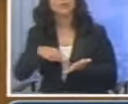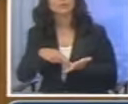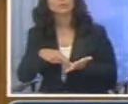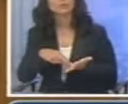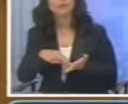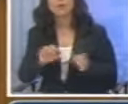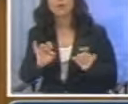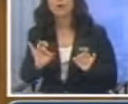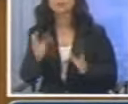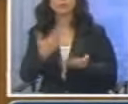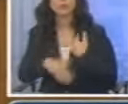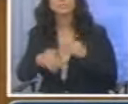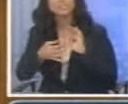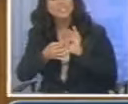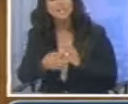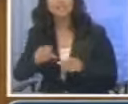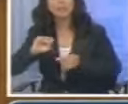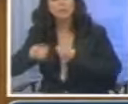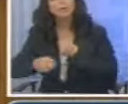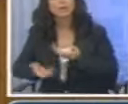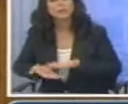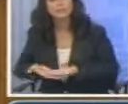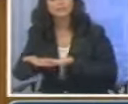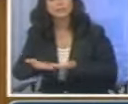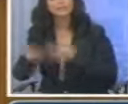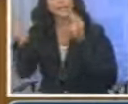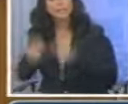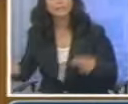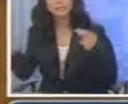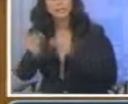ακούραστη συμβολή στην επίλυση προβλημάτων ή και